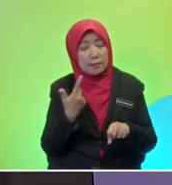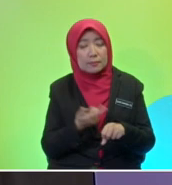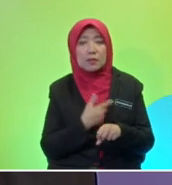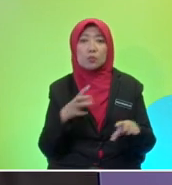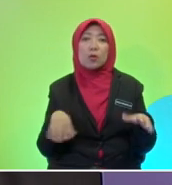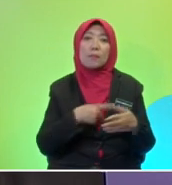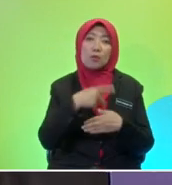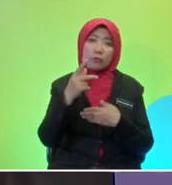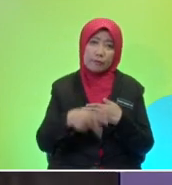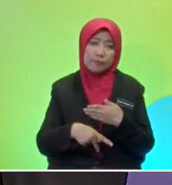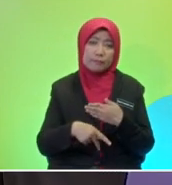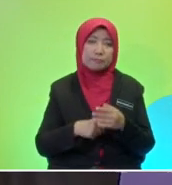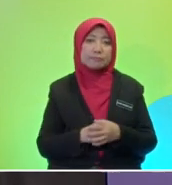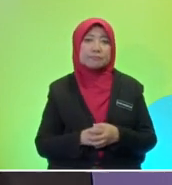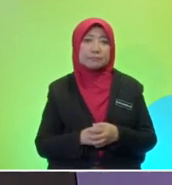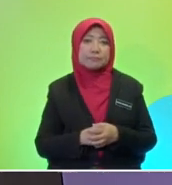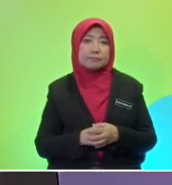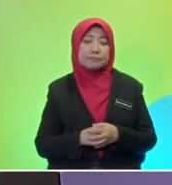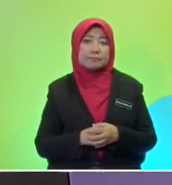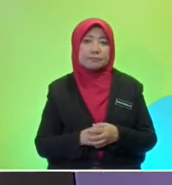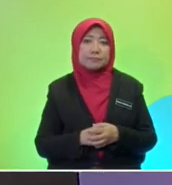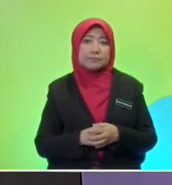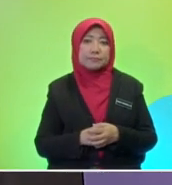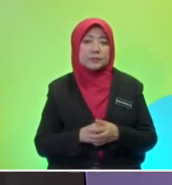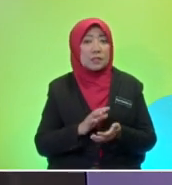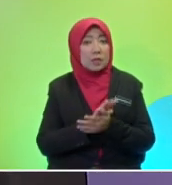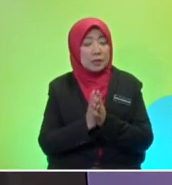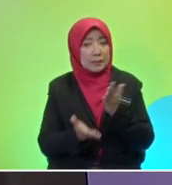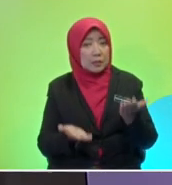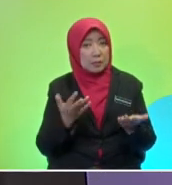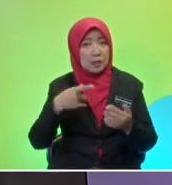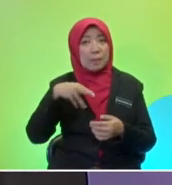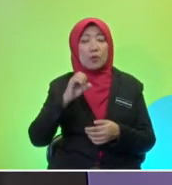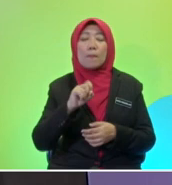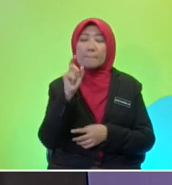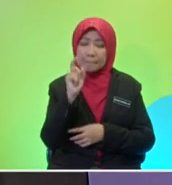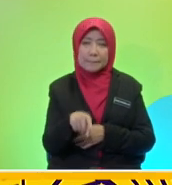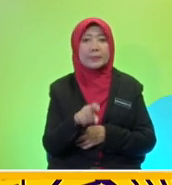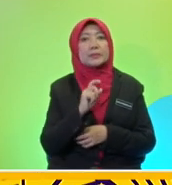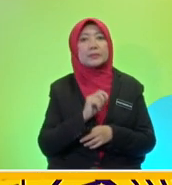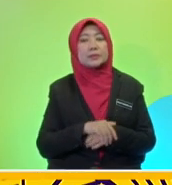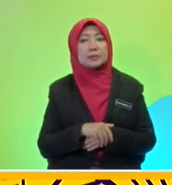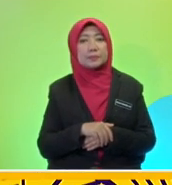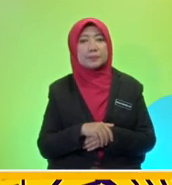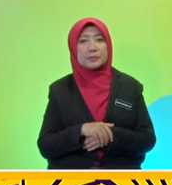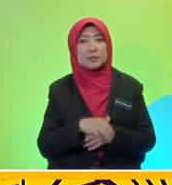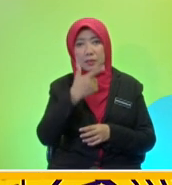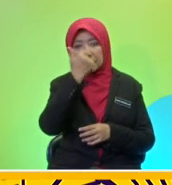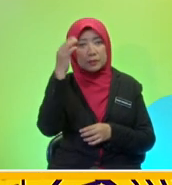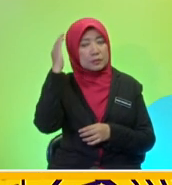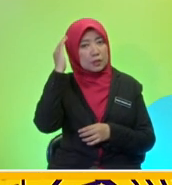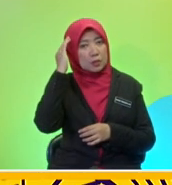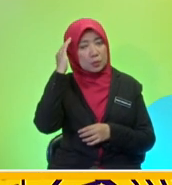itu oke jadinya pertimbangan perusahaan guru itu harus karena guru-guru ada pengetahuan oke